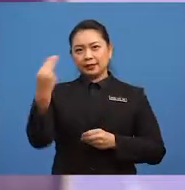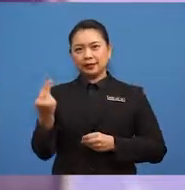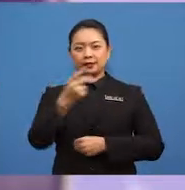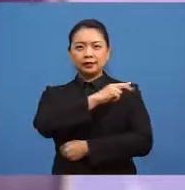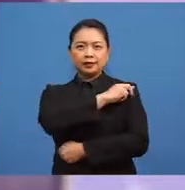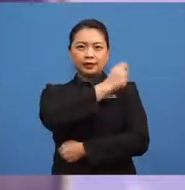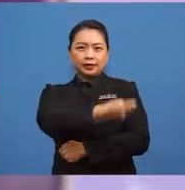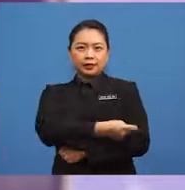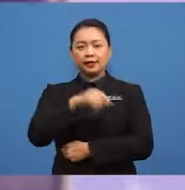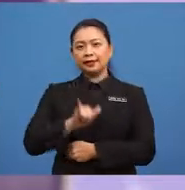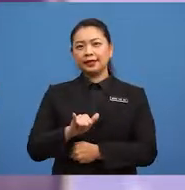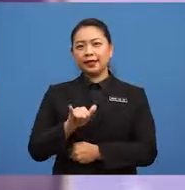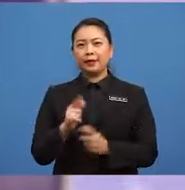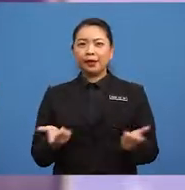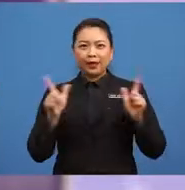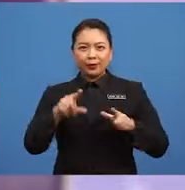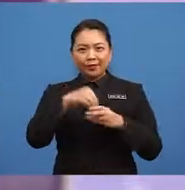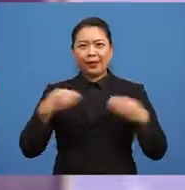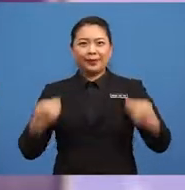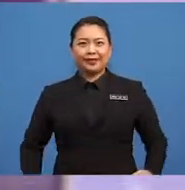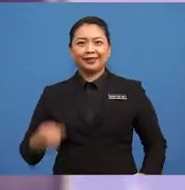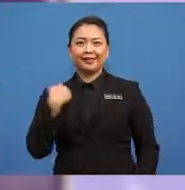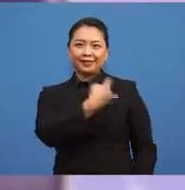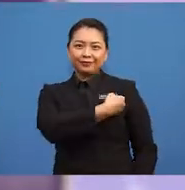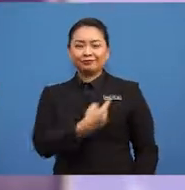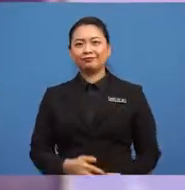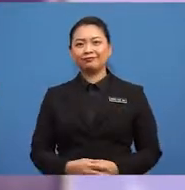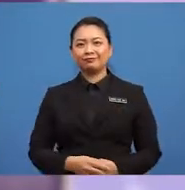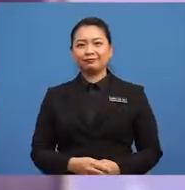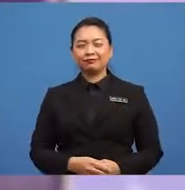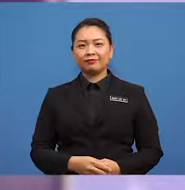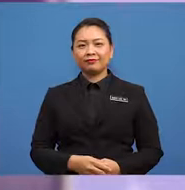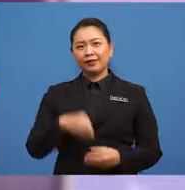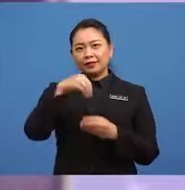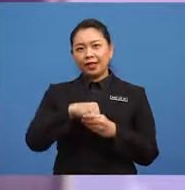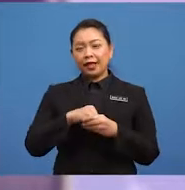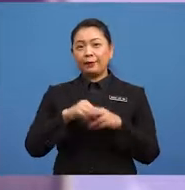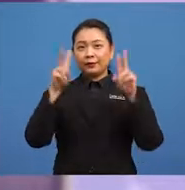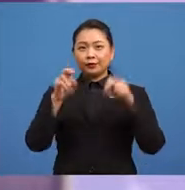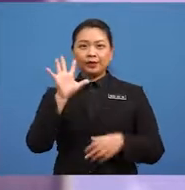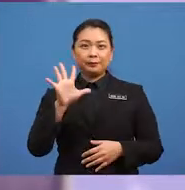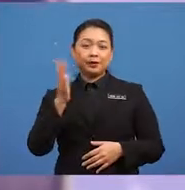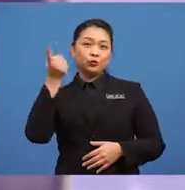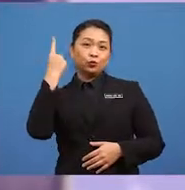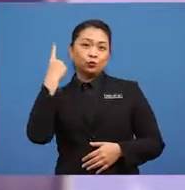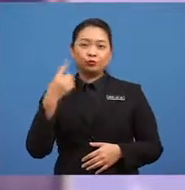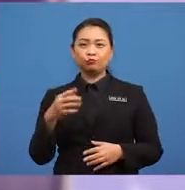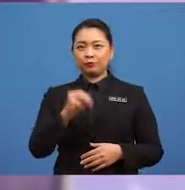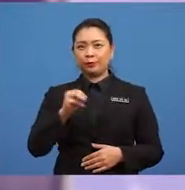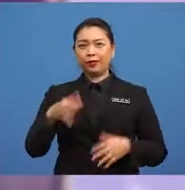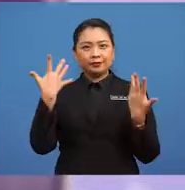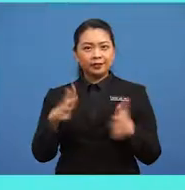tenaga yang berlaku dalam badan kita. Dalam bab 5 yang lepas, murid-murid telah